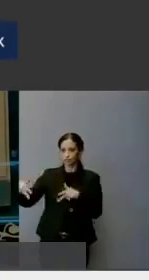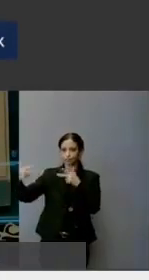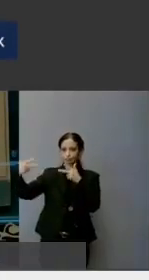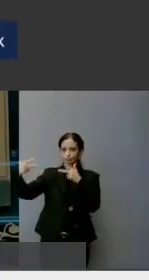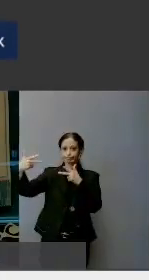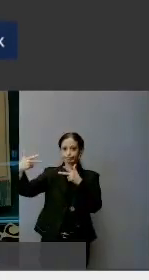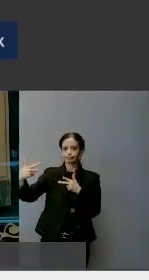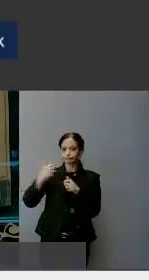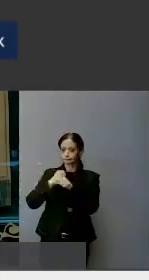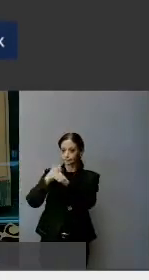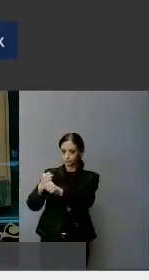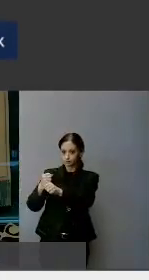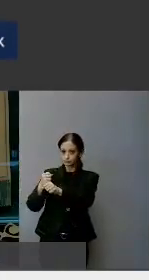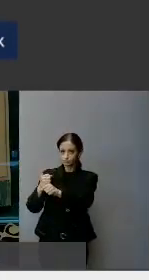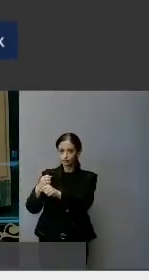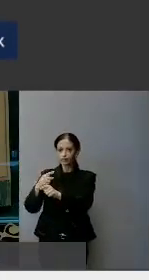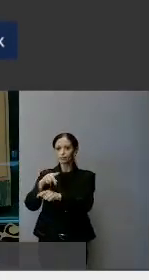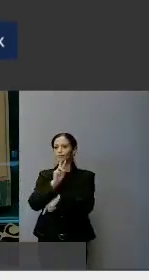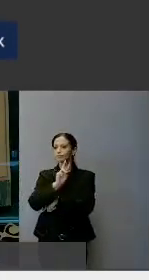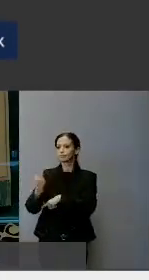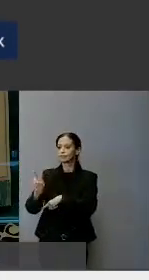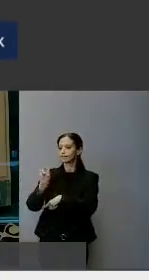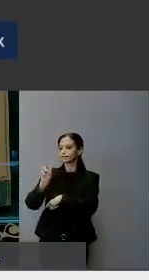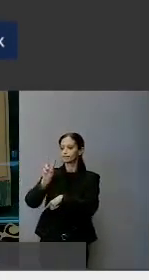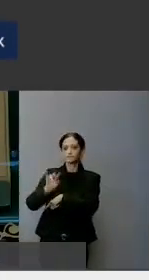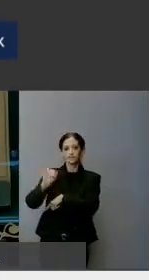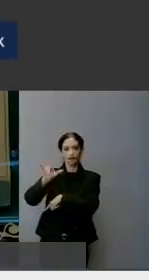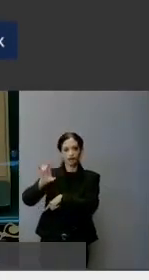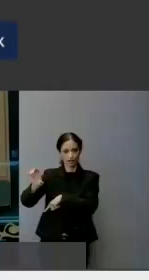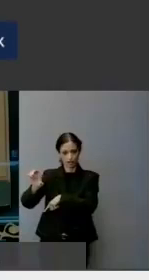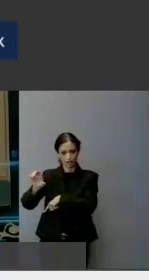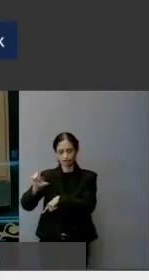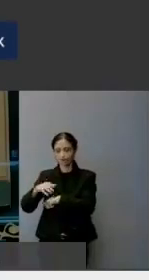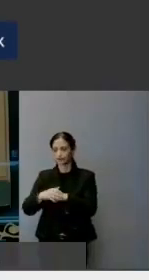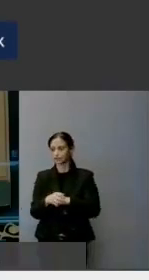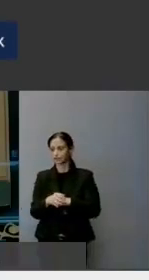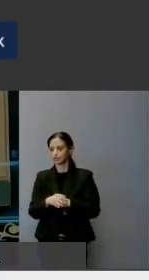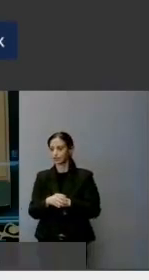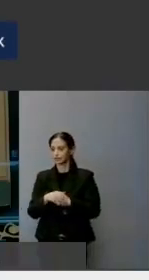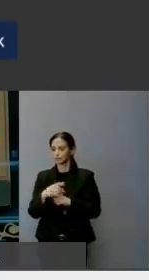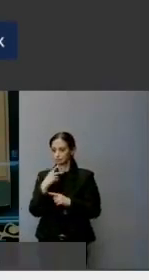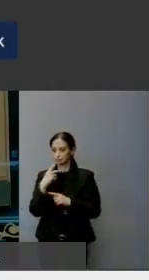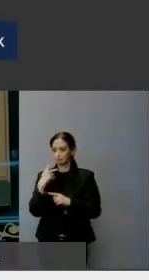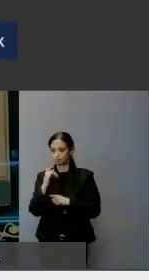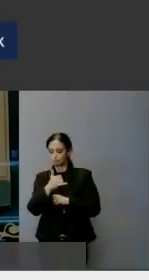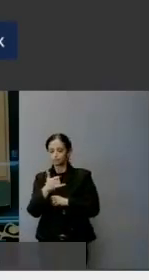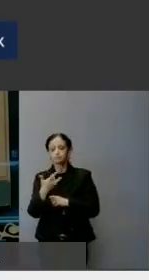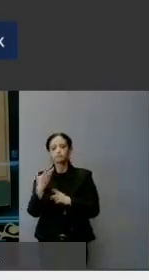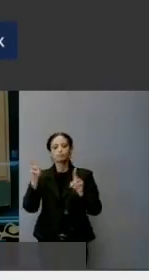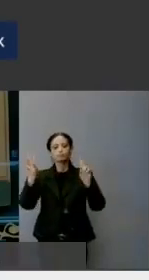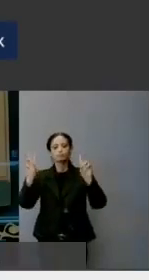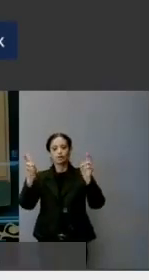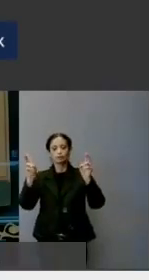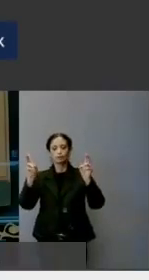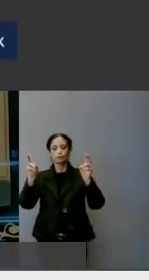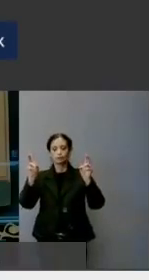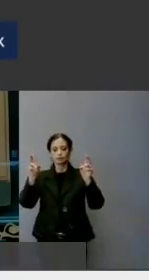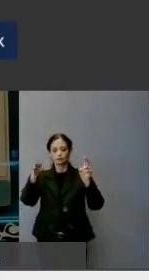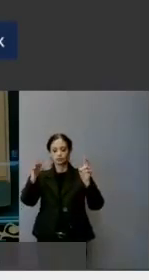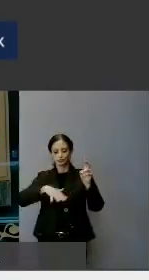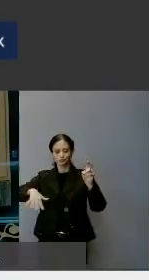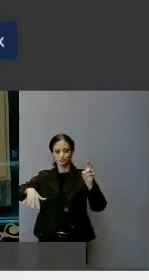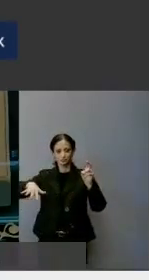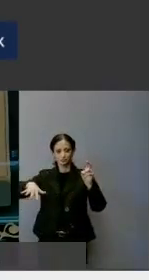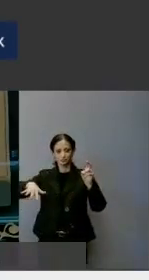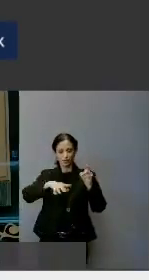parola risponderà l'assessore di alea questa interrogazione che mi fa segno l'isi il tema è quello della zona del risveglio di preghiera